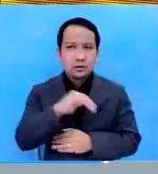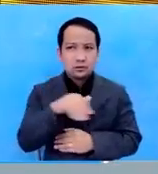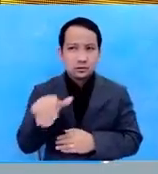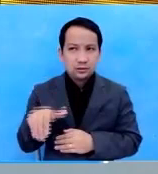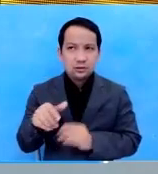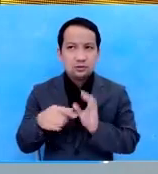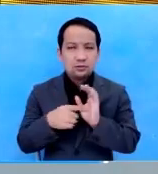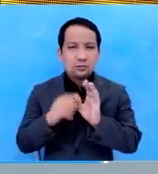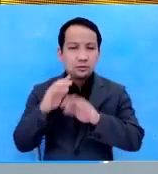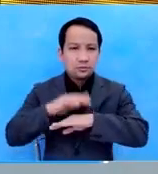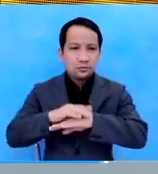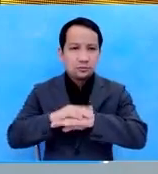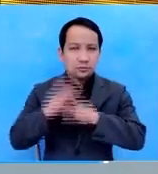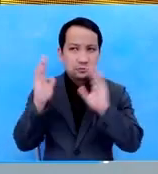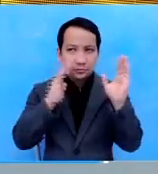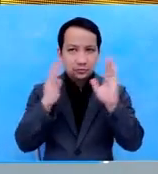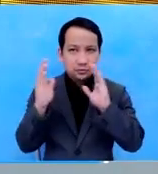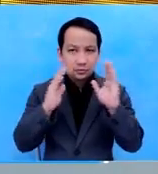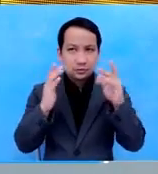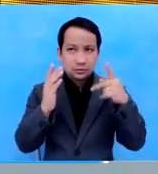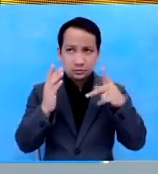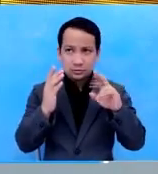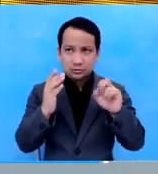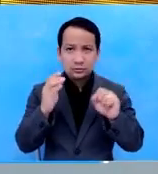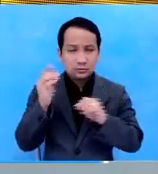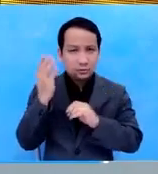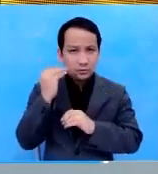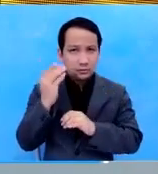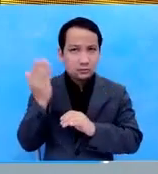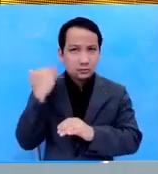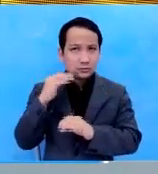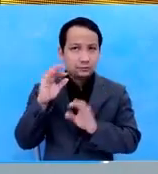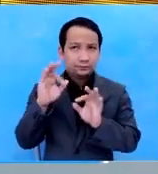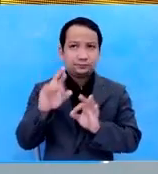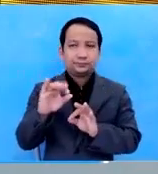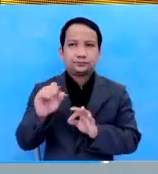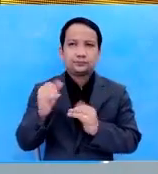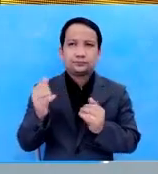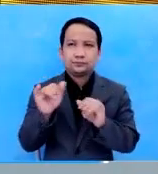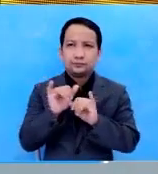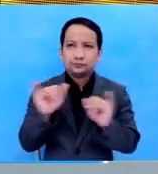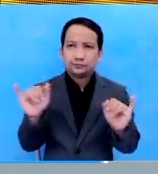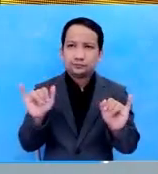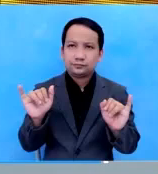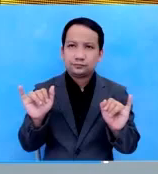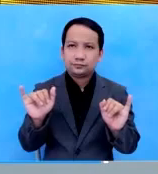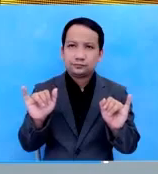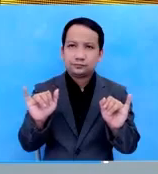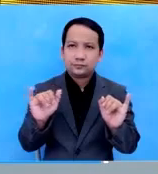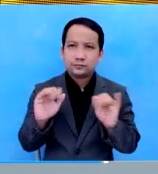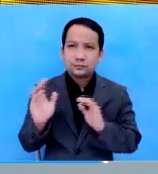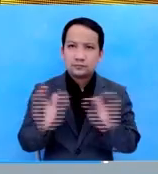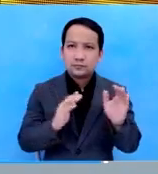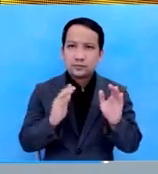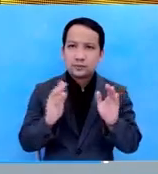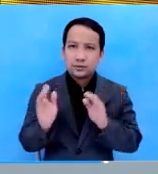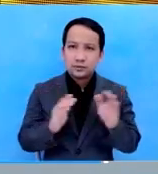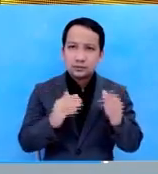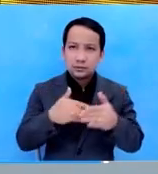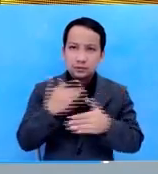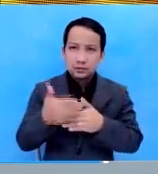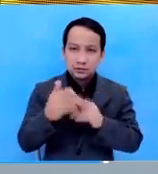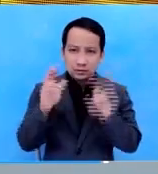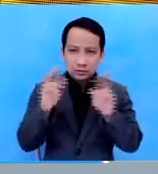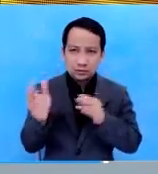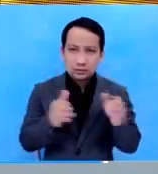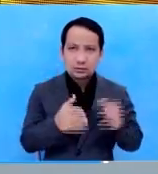bagyong Carding? Alam po natin na galing lang din po kayo sa bagyong Florita. So pareho rin po ba yung pinagdadaanan po natin ngayon na paghahanda?